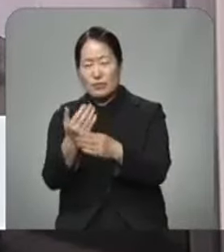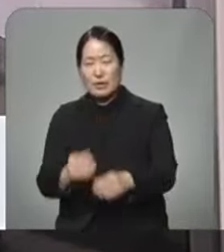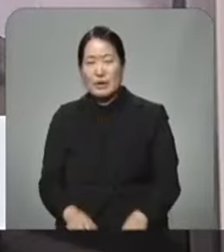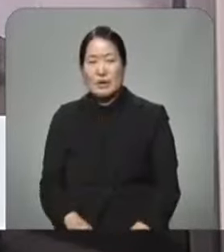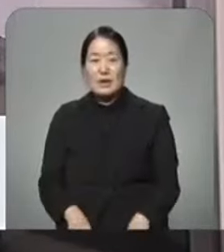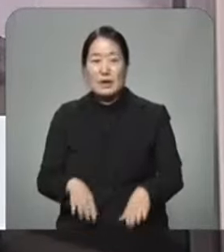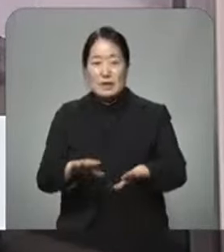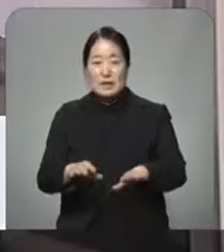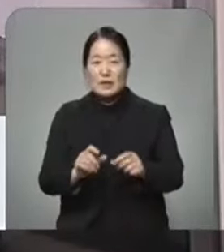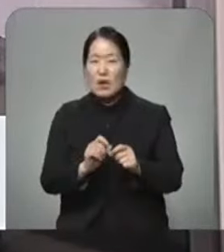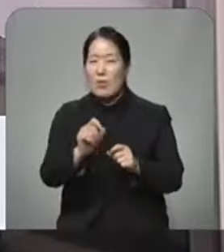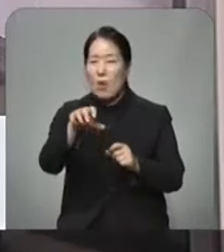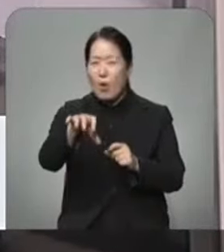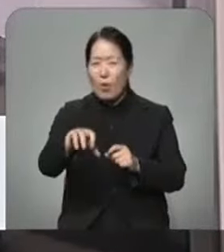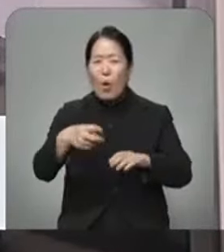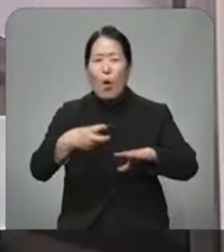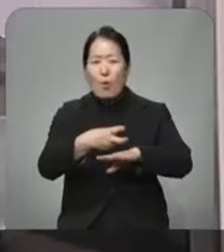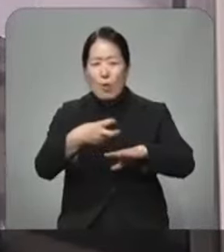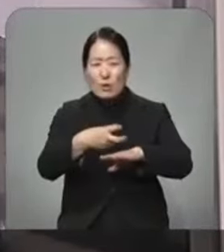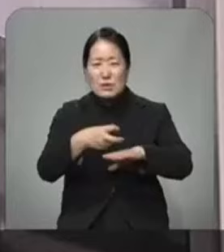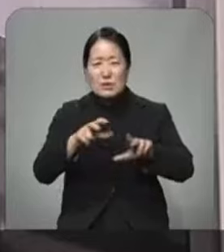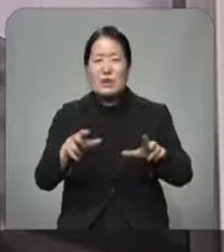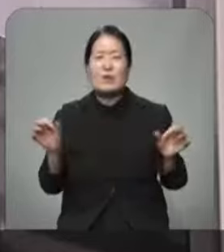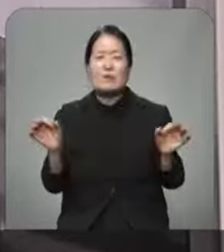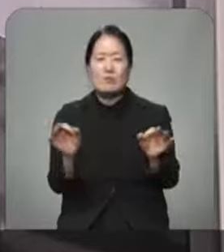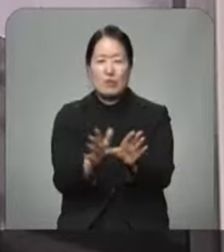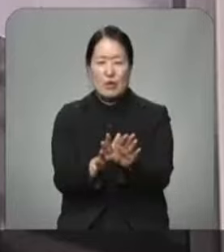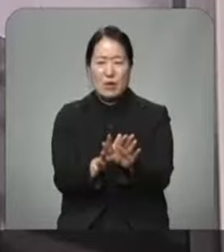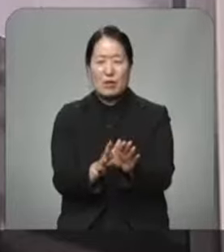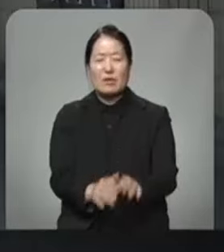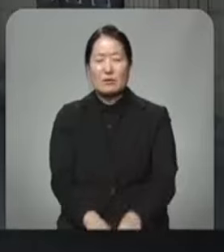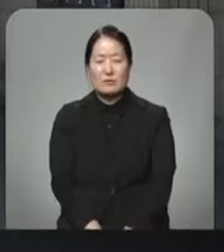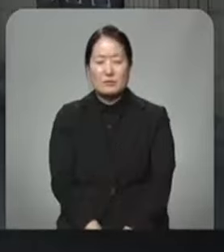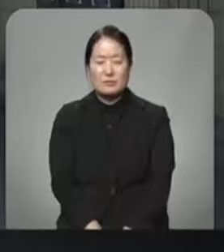시외버스 노선까지 사라졌습니다. 이현기 기자입니다.